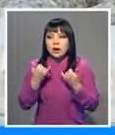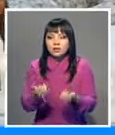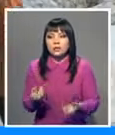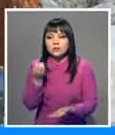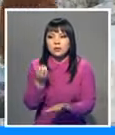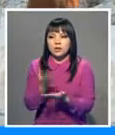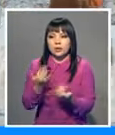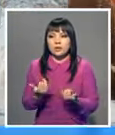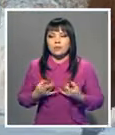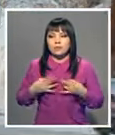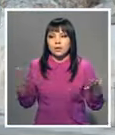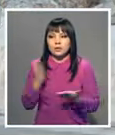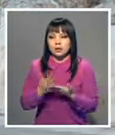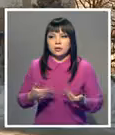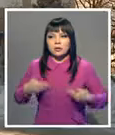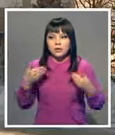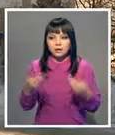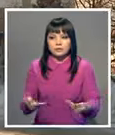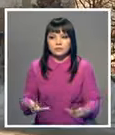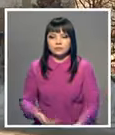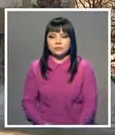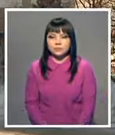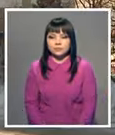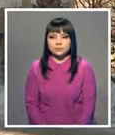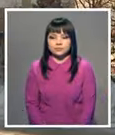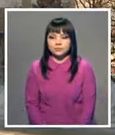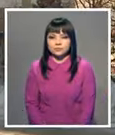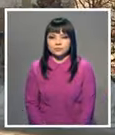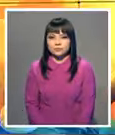үшін қастерлі мереке. Дәуренбек Әбдібек, Қыдырәлі Ахметбек, Қазақстан ұлттық арнасы, Қостанай.